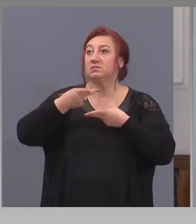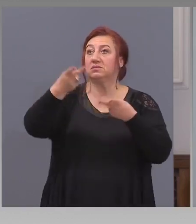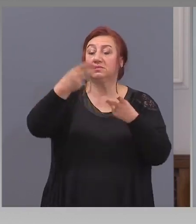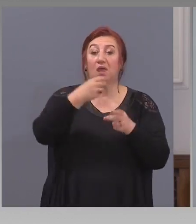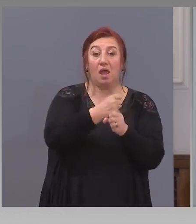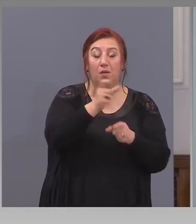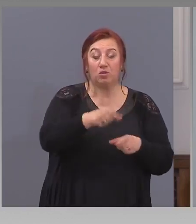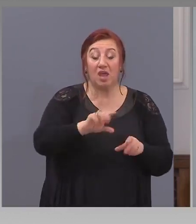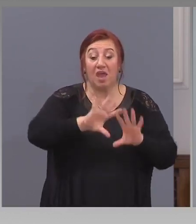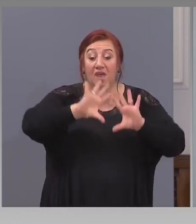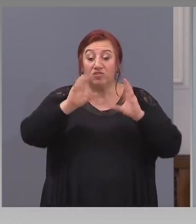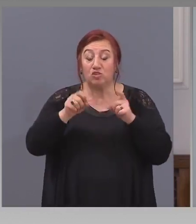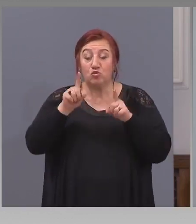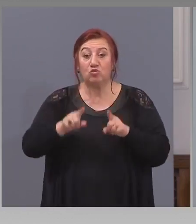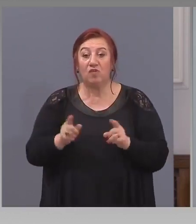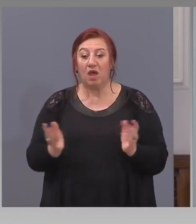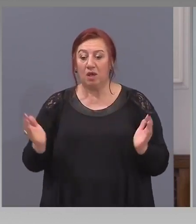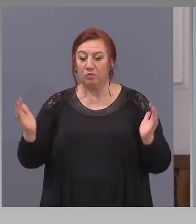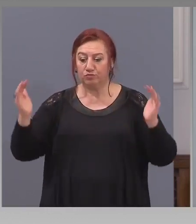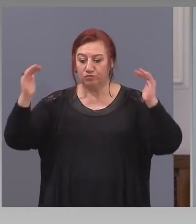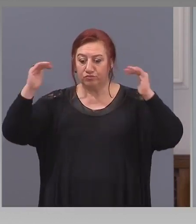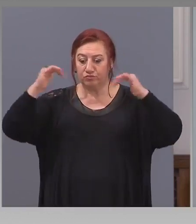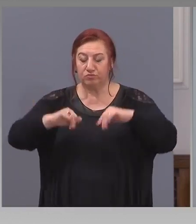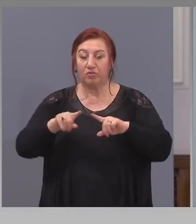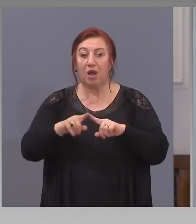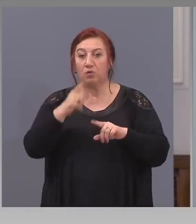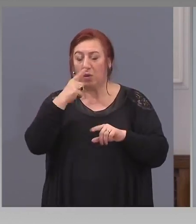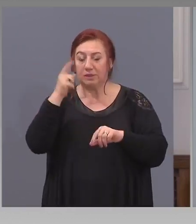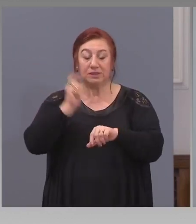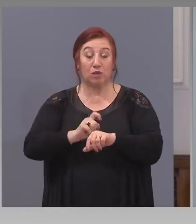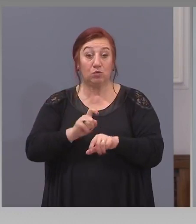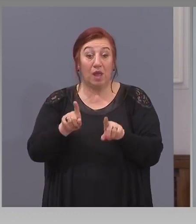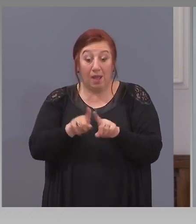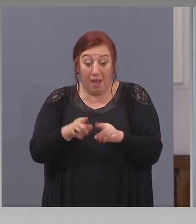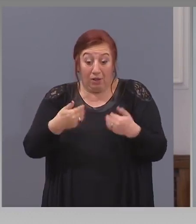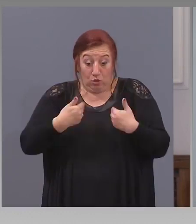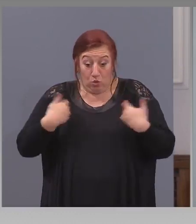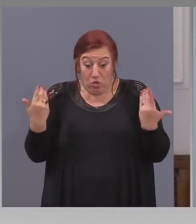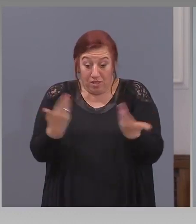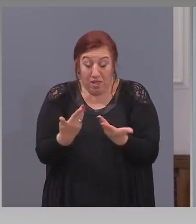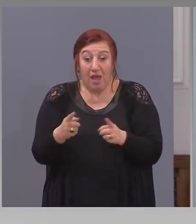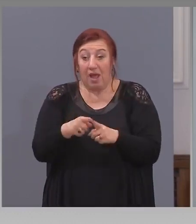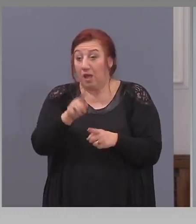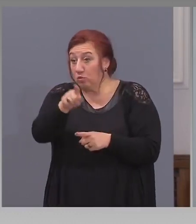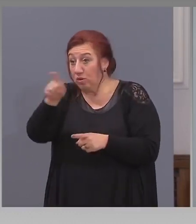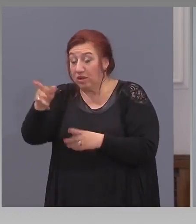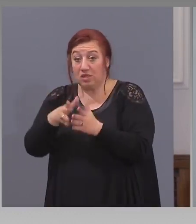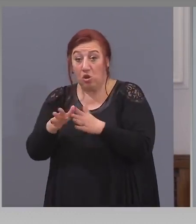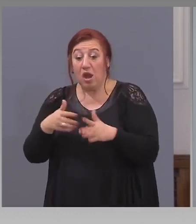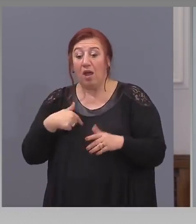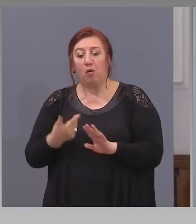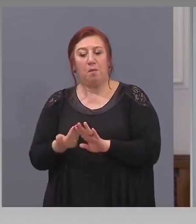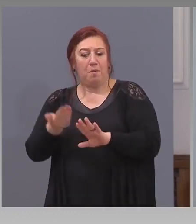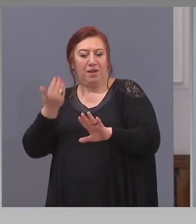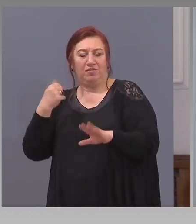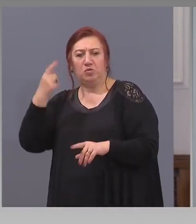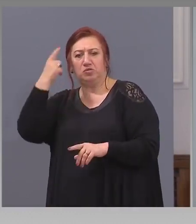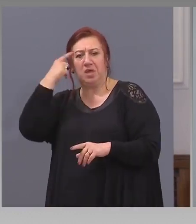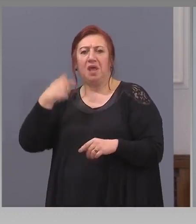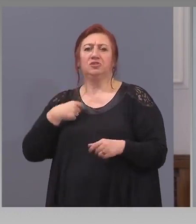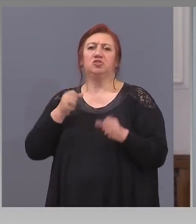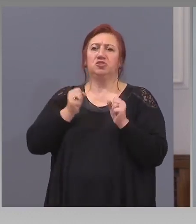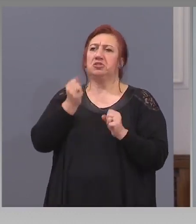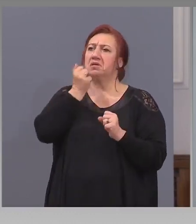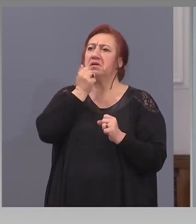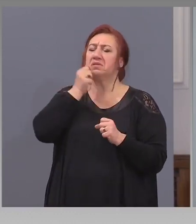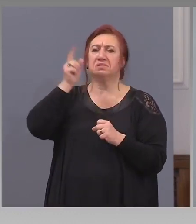секунда. Както ние, така и тези хора. Ако сме знаели, че ще дойде такава криза, си седа на село, няма да дойда